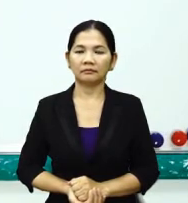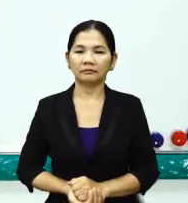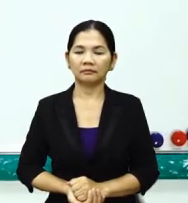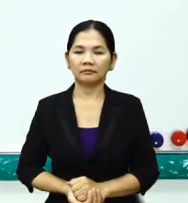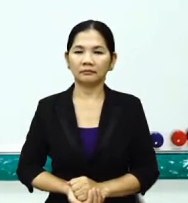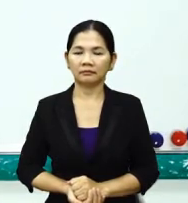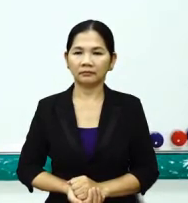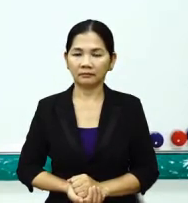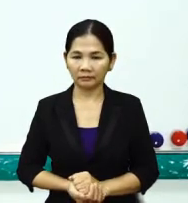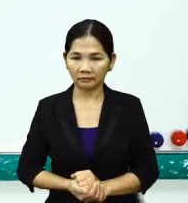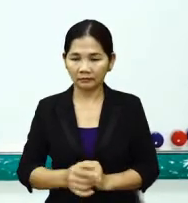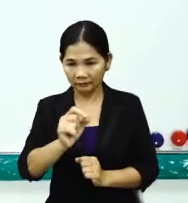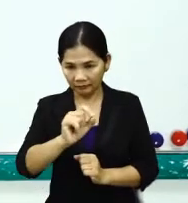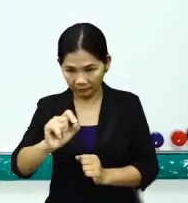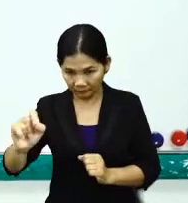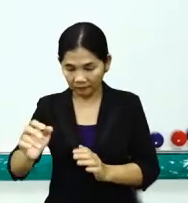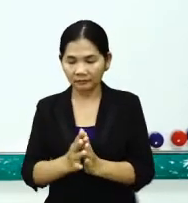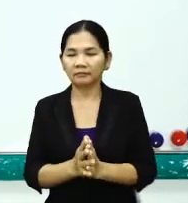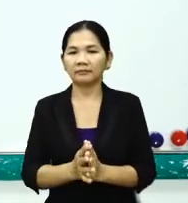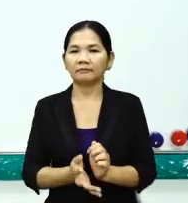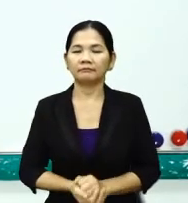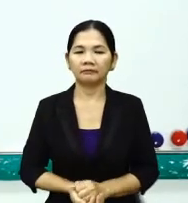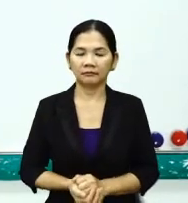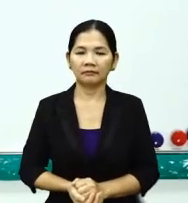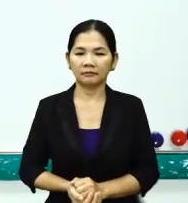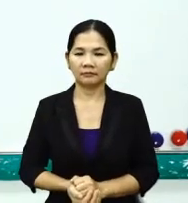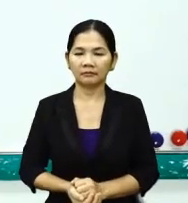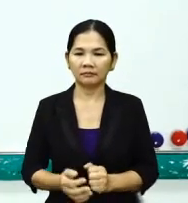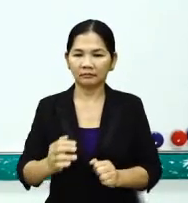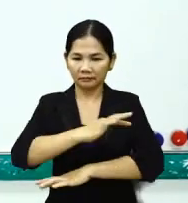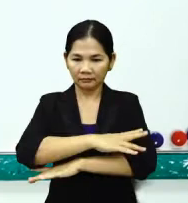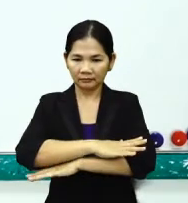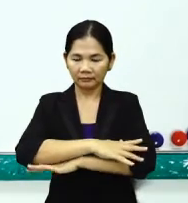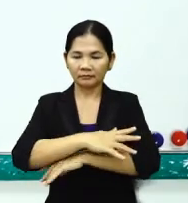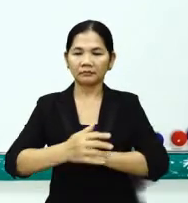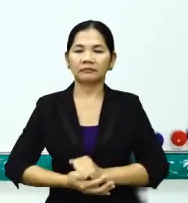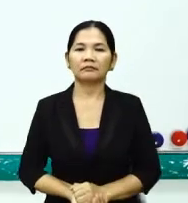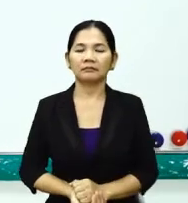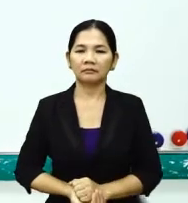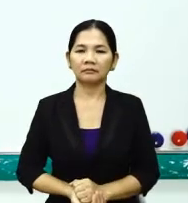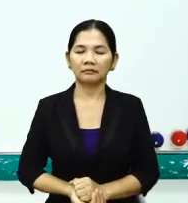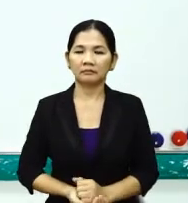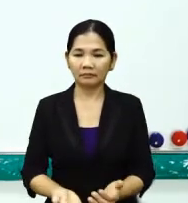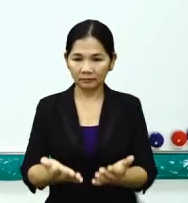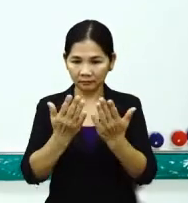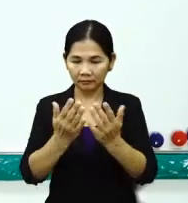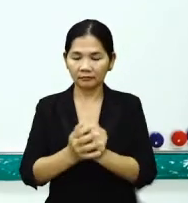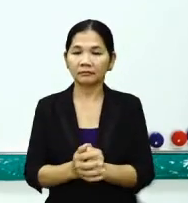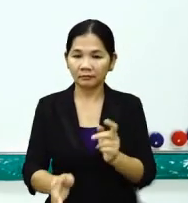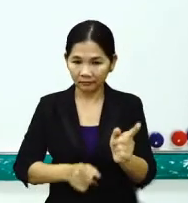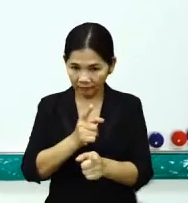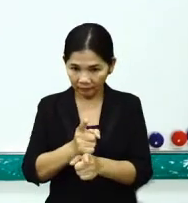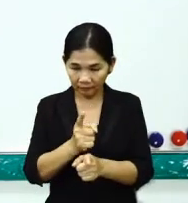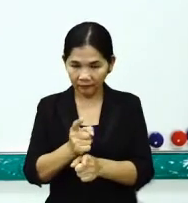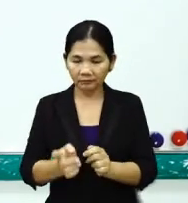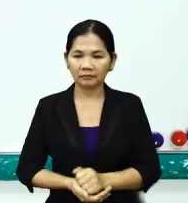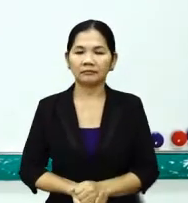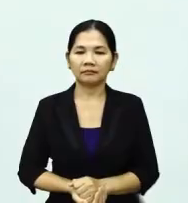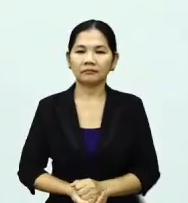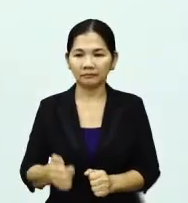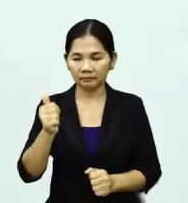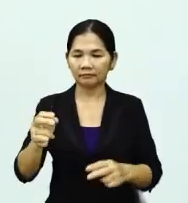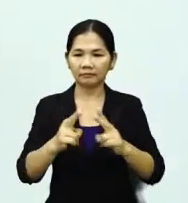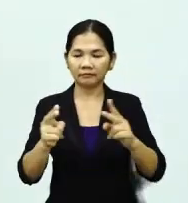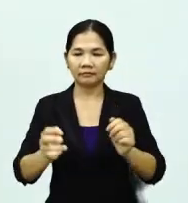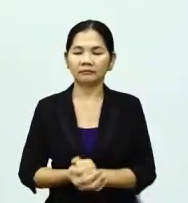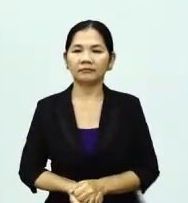Chà, tôm nế như sao xe bạc ninh nè con nó. Chà nế, tôm nề. Chà, con tiếng tuộm nó con thơ ghế. Chà, lọ nàng